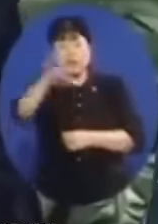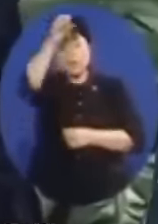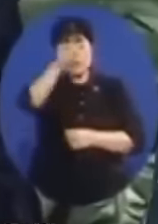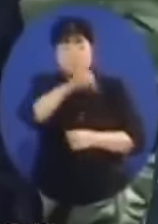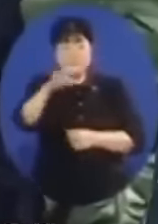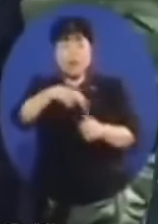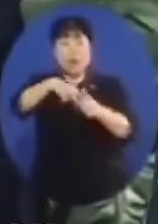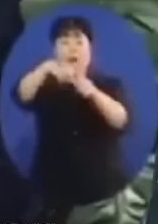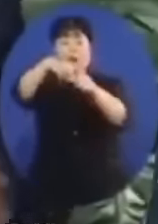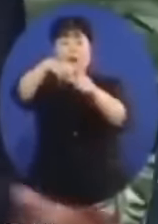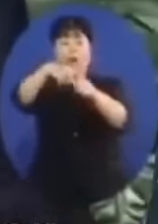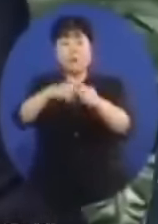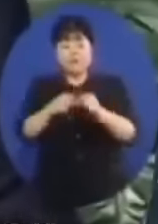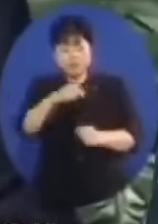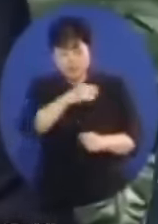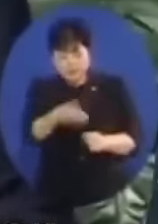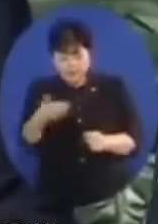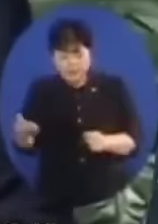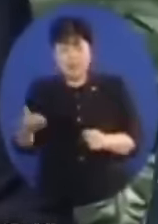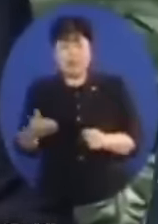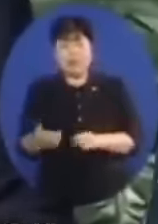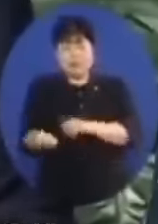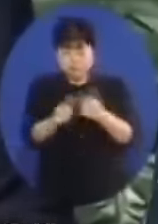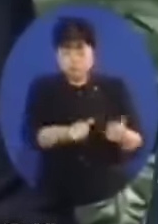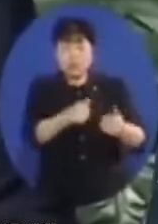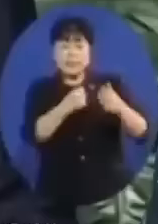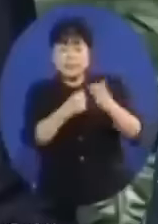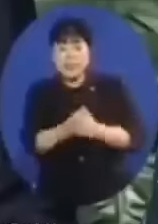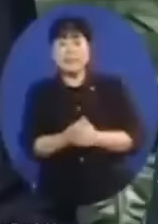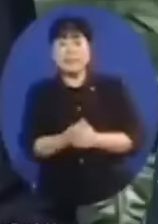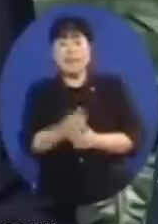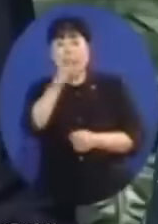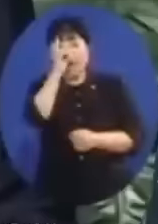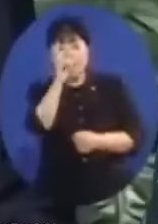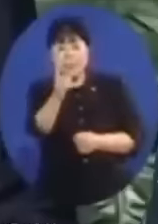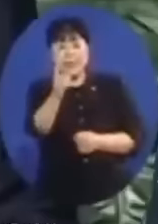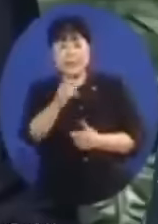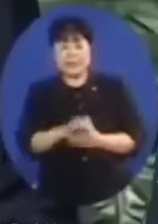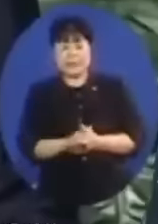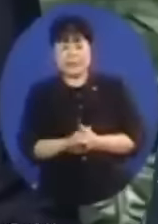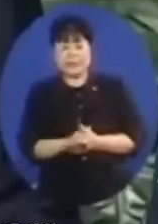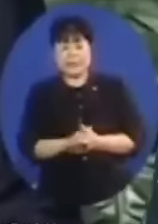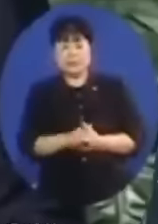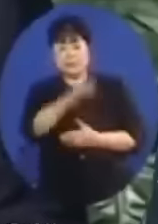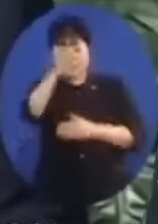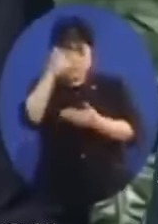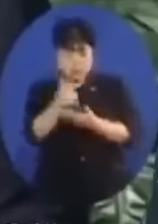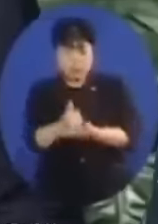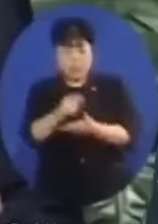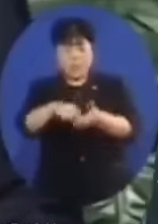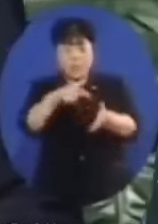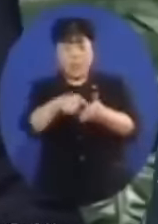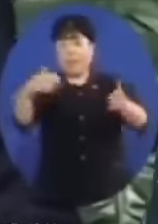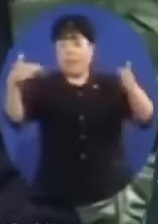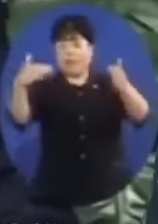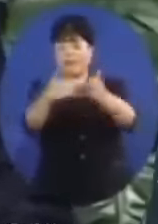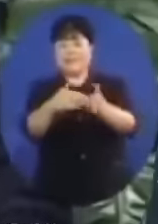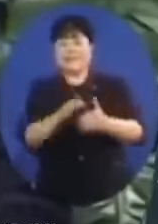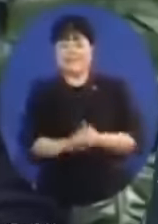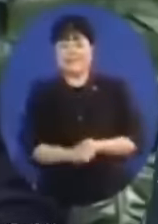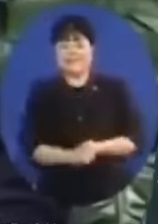십자가에 올라가서 몸짓고 피 흘려 죽으심으로 단번에 우리의 죄를 청산해버리고 마는